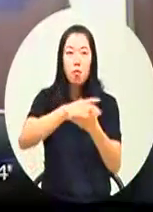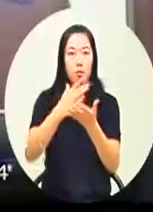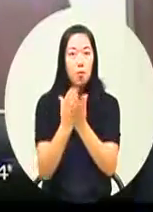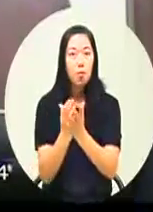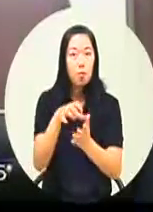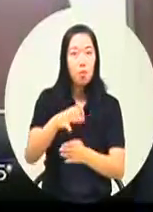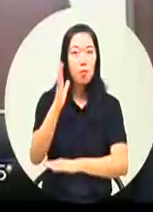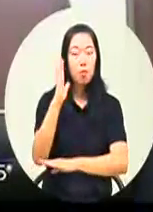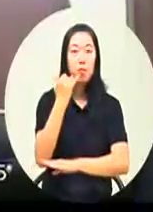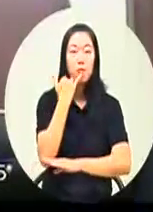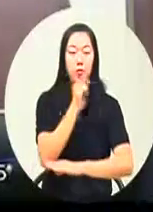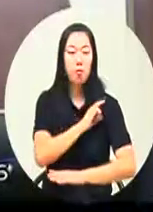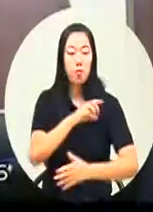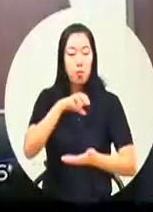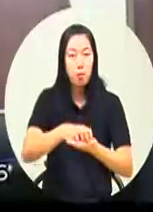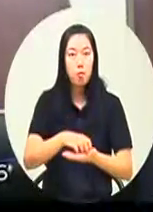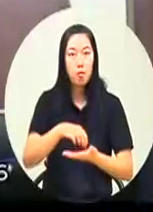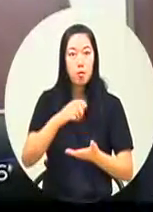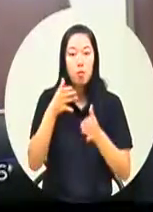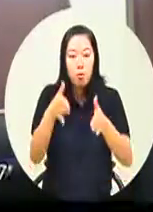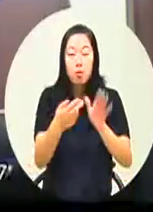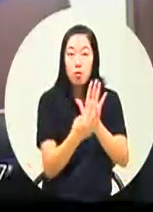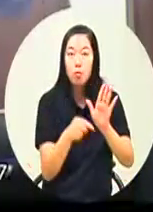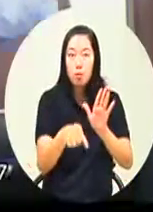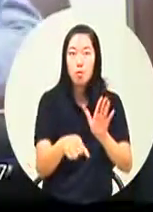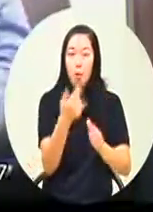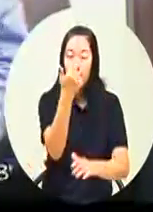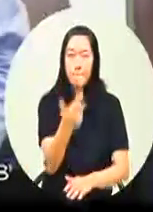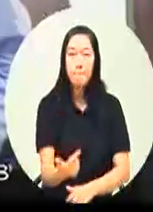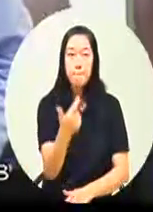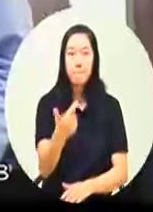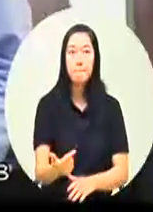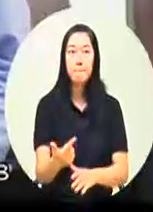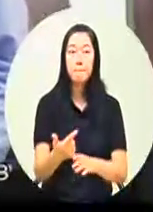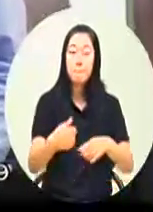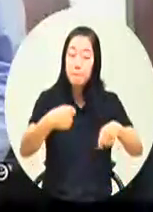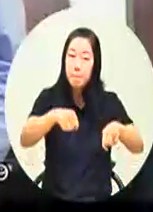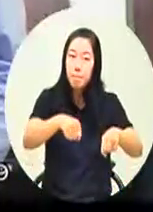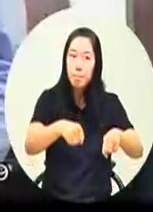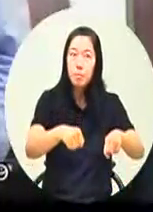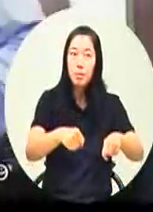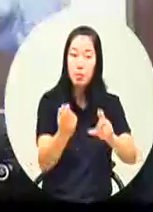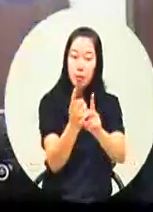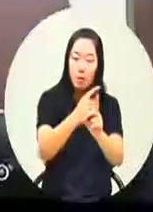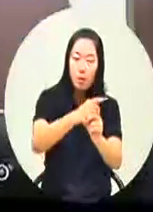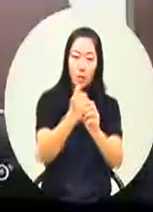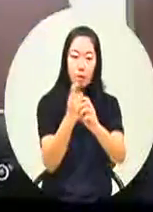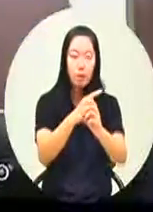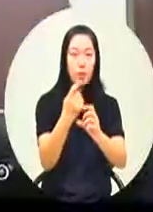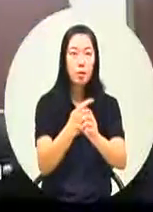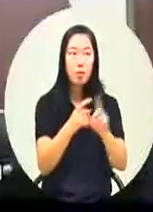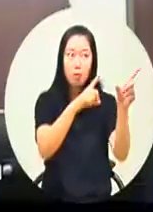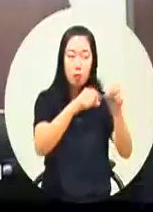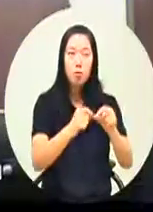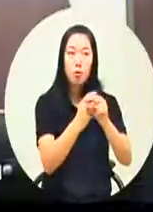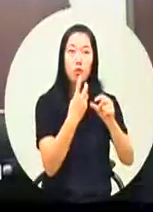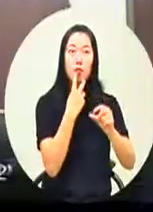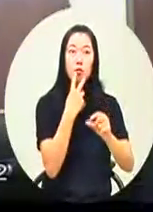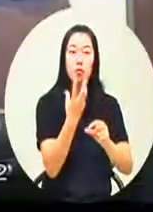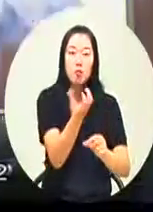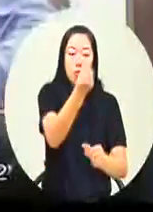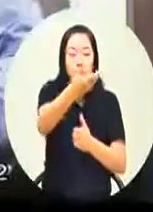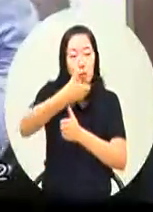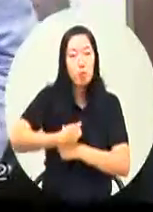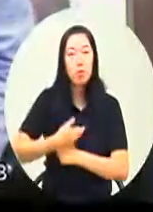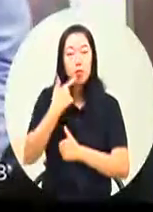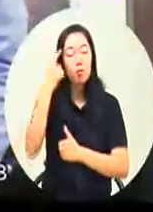这样，这个是指慢速车了，我们要发牌照的，自己慢速车可以根据中央的政府授权，我们提出